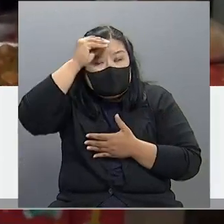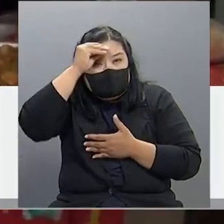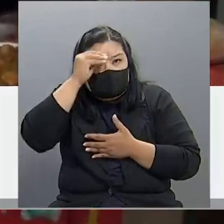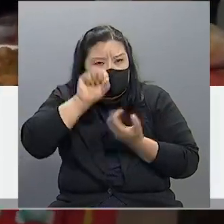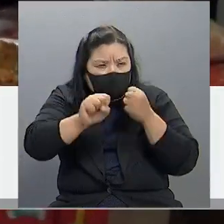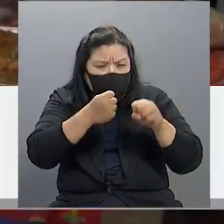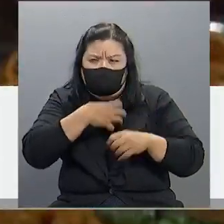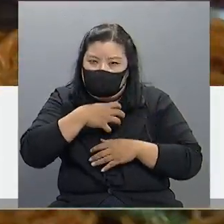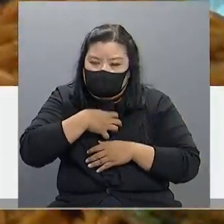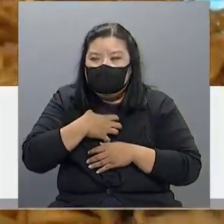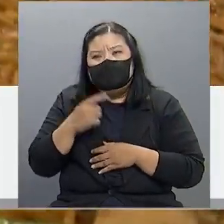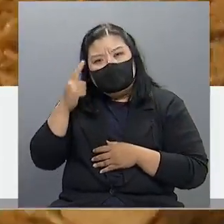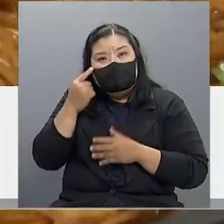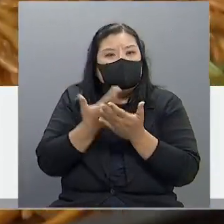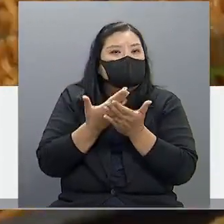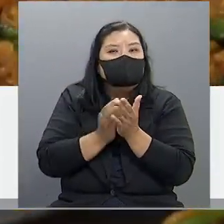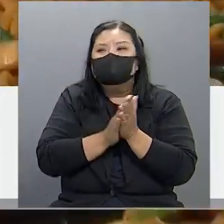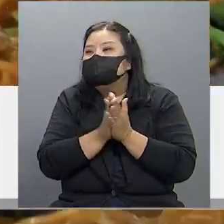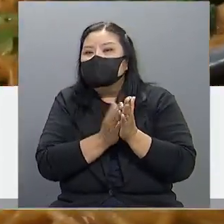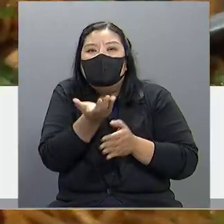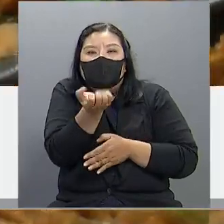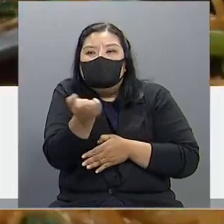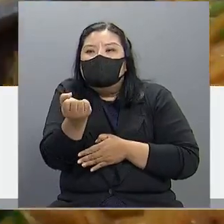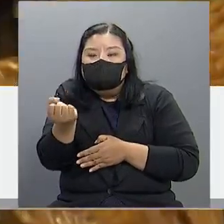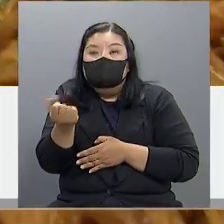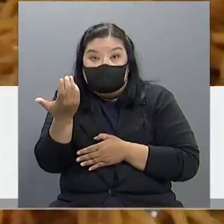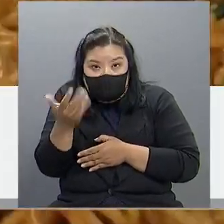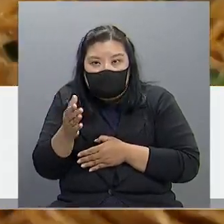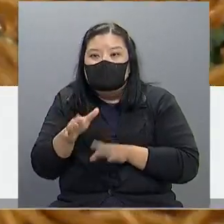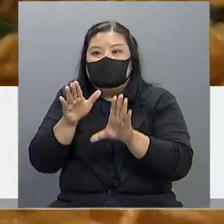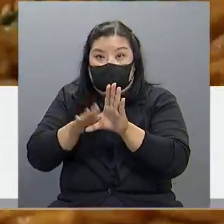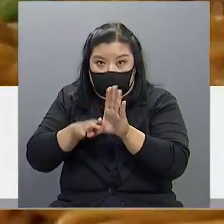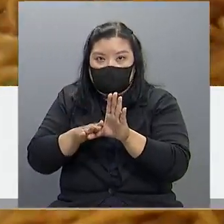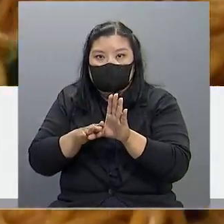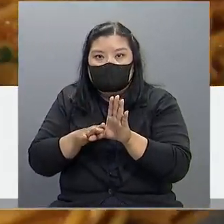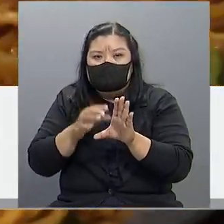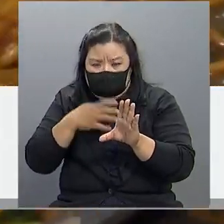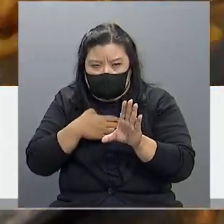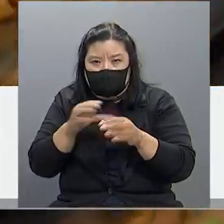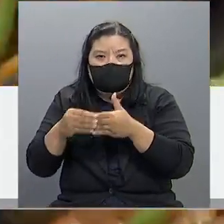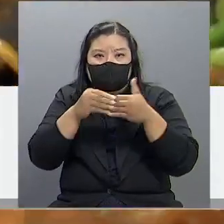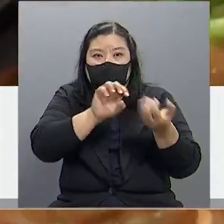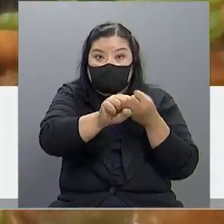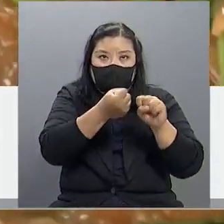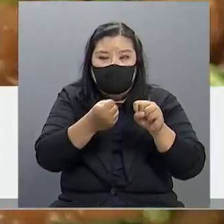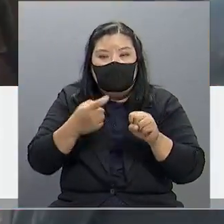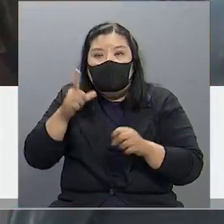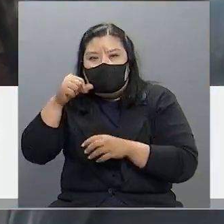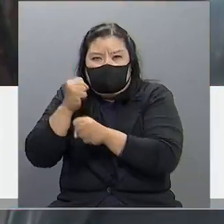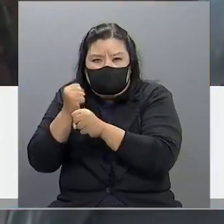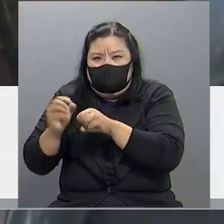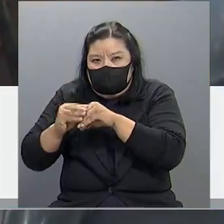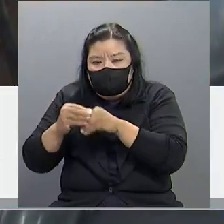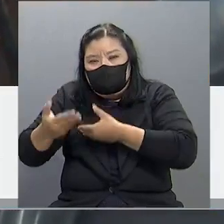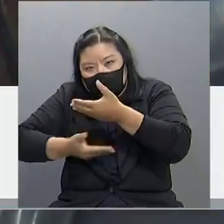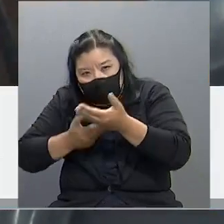ขอยืมเงินเพื่อมาจ่ายค่าสมัครและขยันทำงานให้มากขึ้นด้วยการขายอาหารในตลาดนัดและรับจ้างกรีดยางพารา